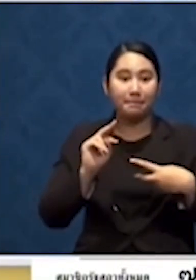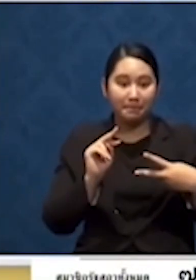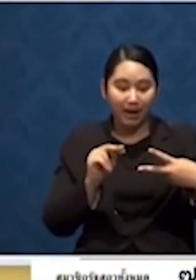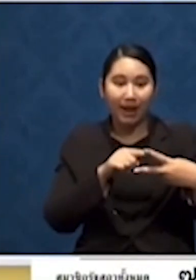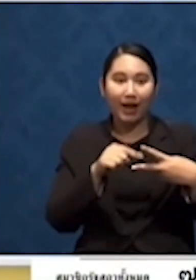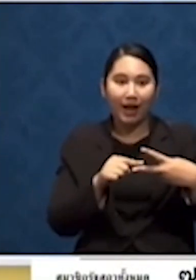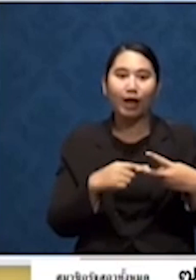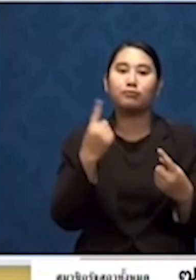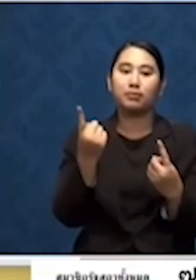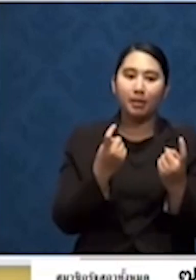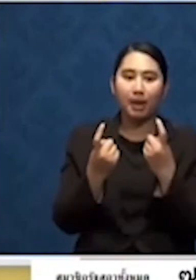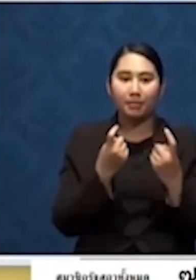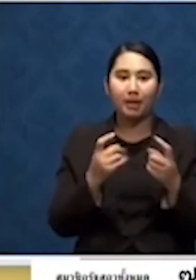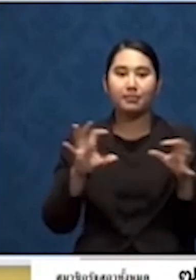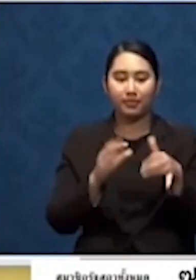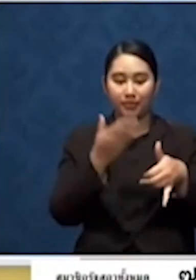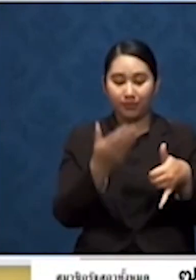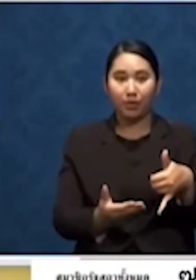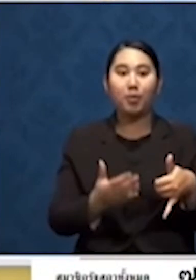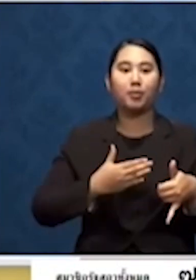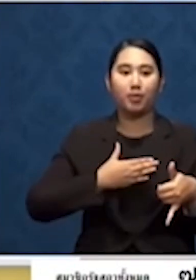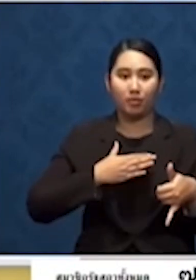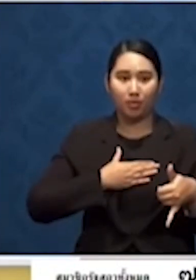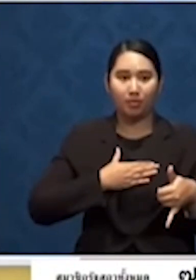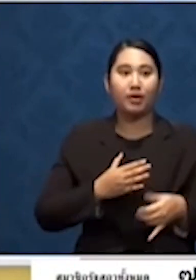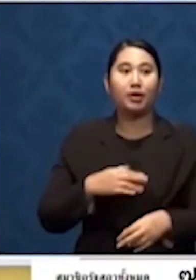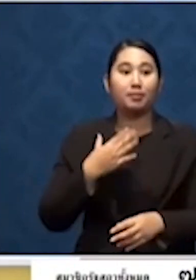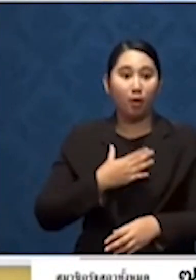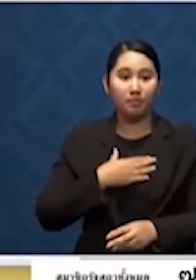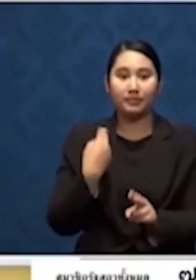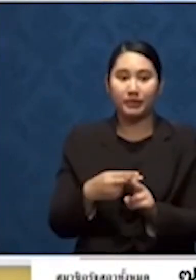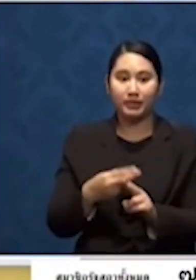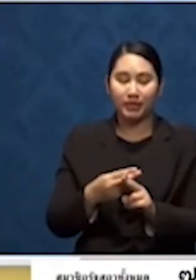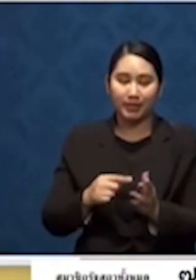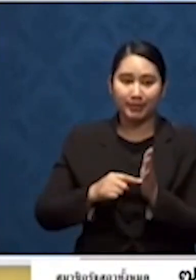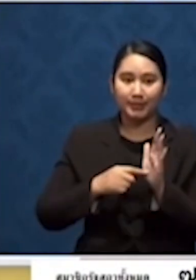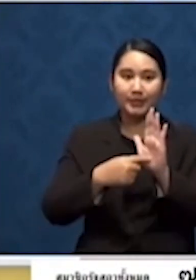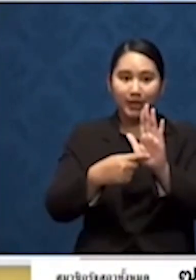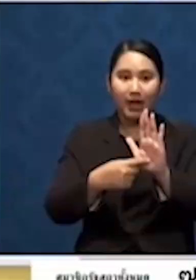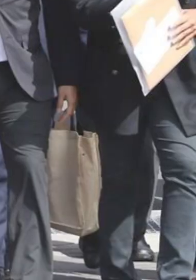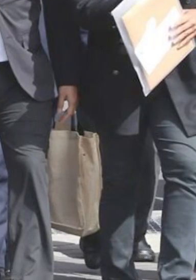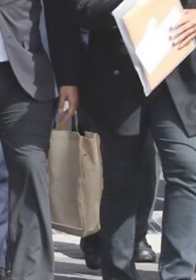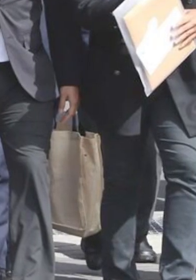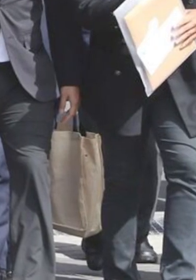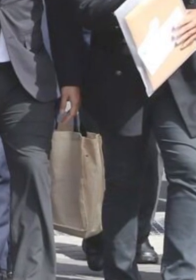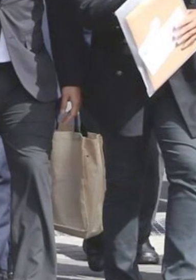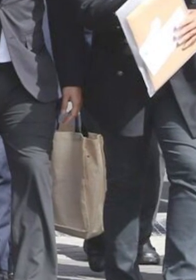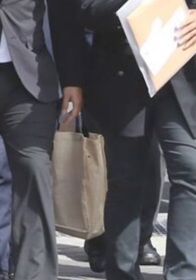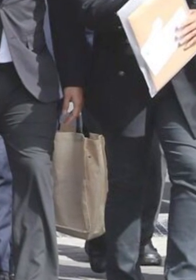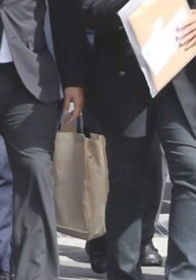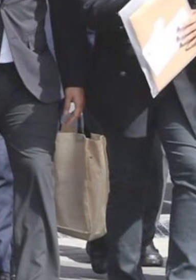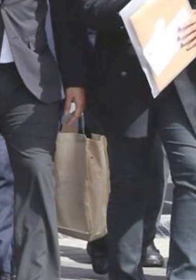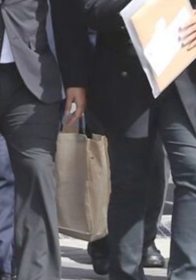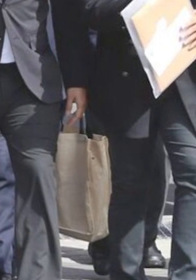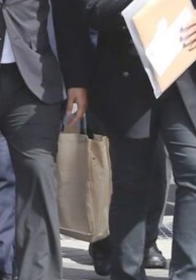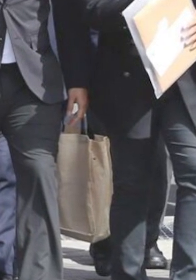เองหรือฐานมวลชนกลุ่มใดกลุ่มหนึ่งข้อแนะนำของผมคือยอมถอยดีกว่าหากก้าวไกลแสดงให้เห็นว่ายอมถอย